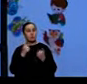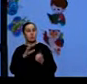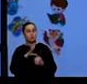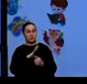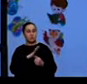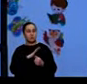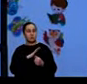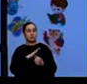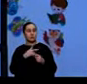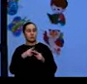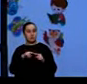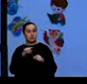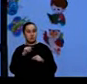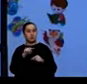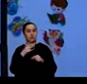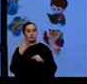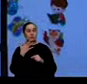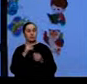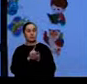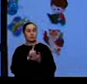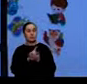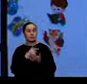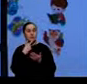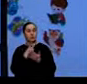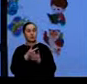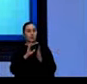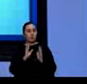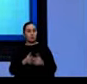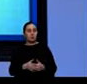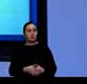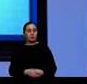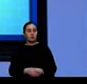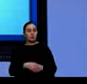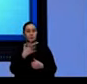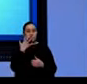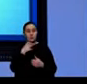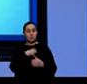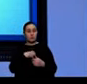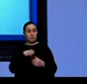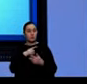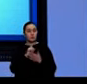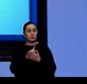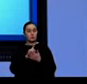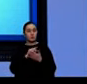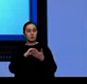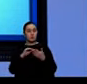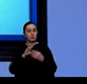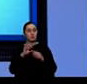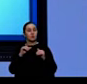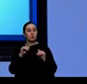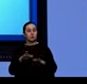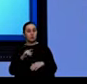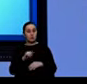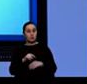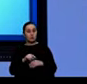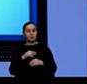oldingiz. Ana endi 5-masalaga qaraymiz. Rasm asosida masala tuzing va